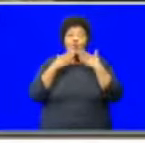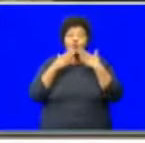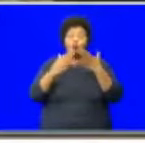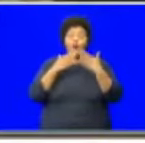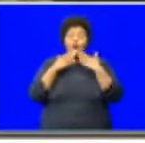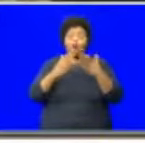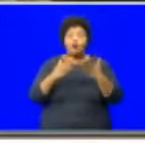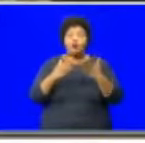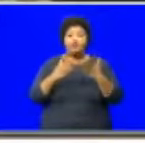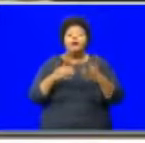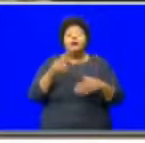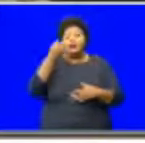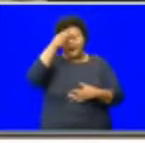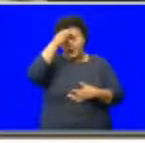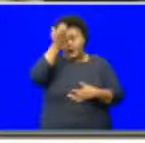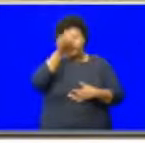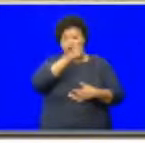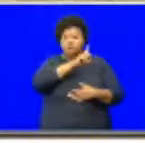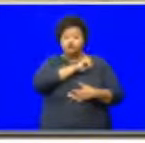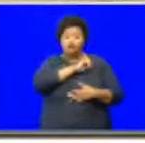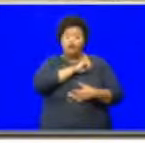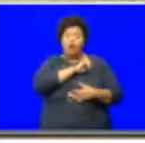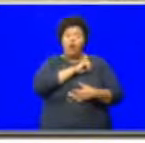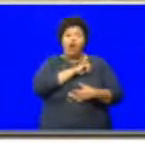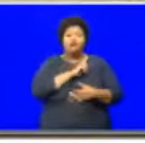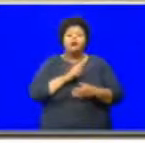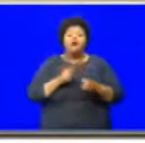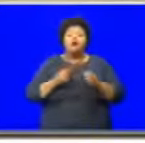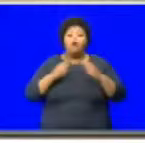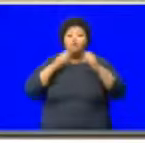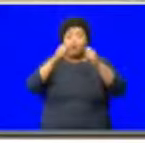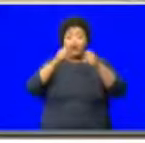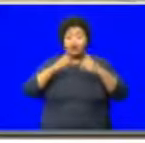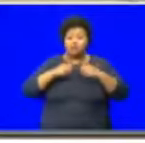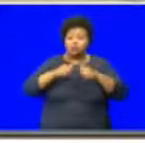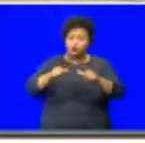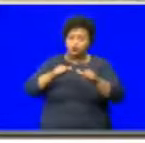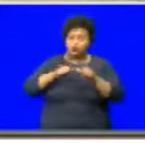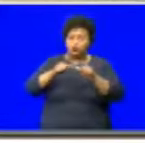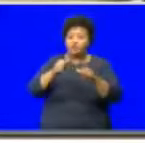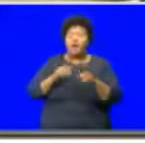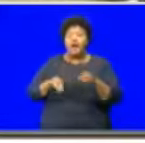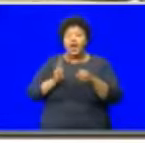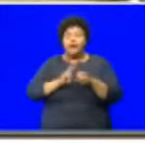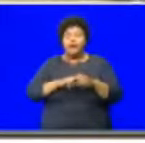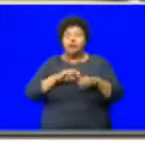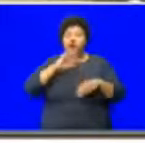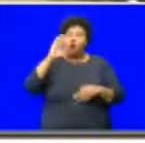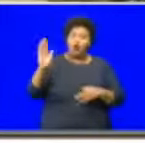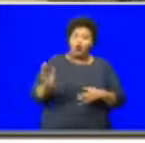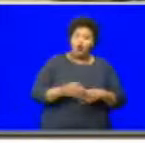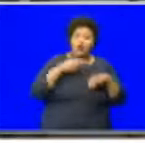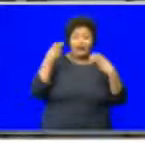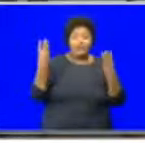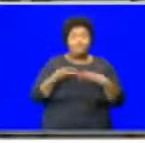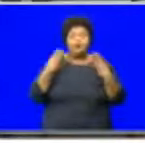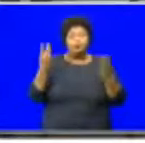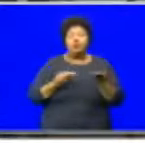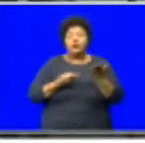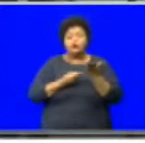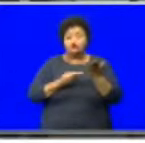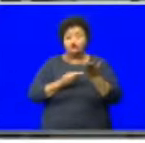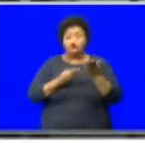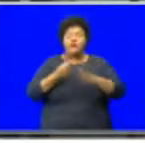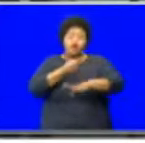nalona kuleli dolobha njengoba akukasitakali balandzeli kuphela kodwa nawo wonke lobekafise kujova bekavumelekile. Kwakucala